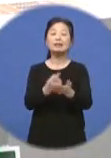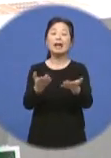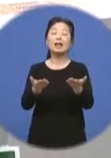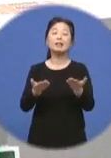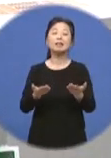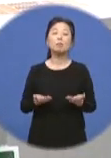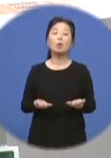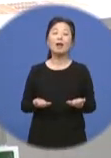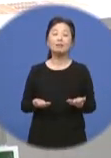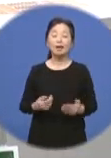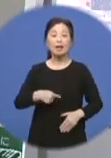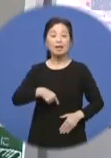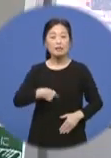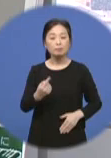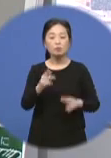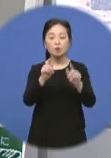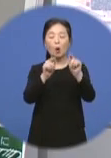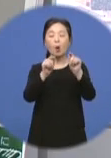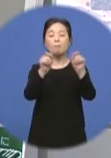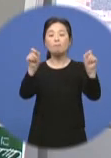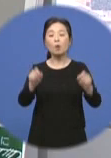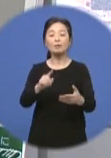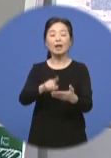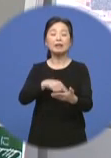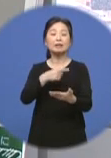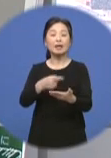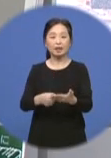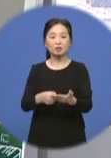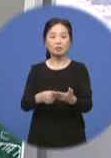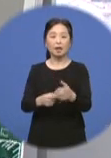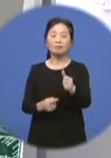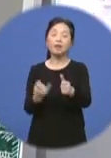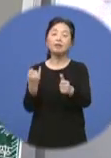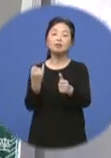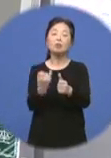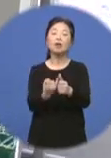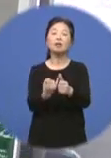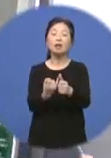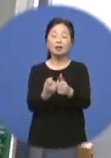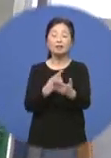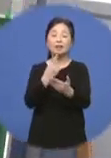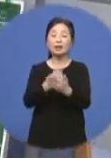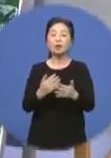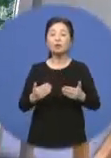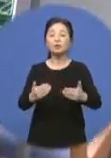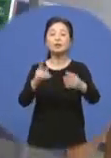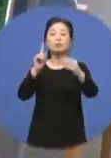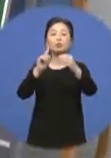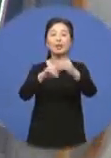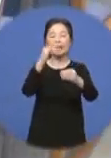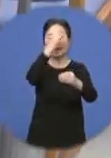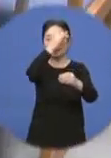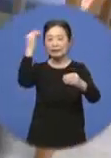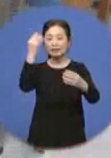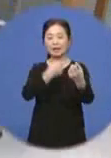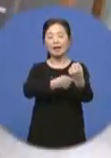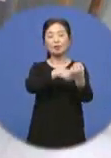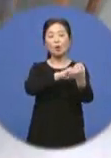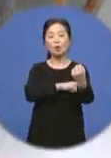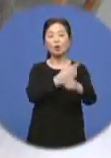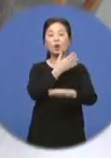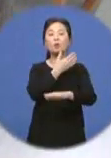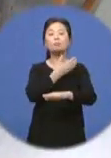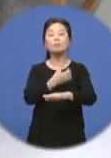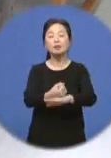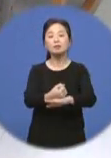て、自身の問題解決や男女共同参画の推進に向けて知識や能力を身につけても